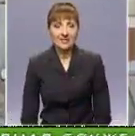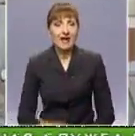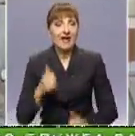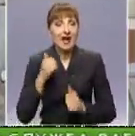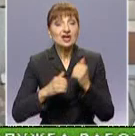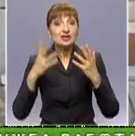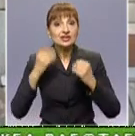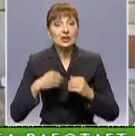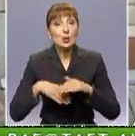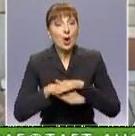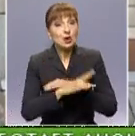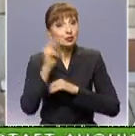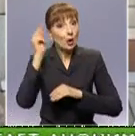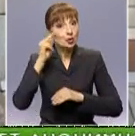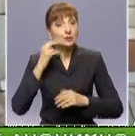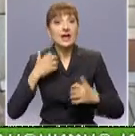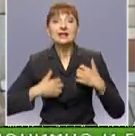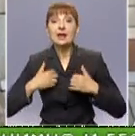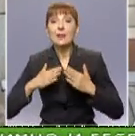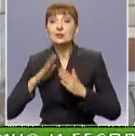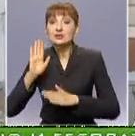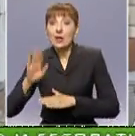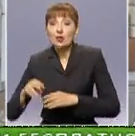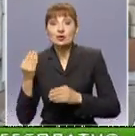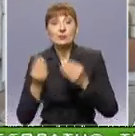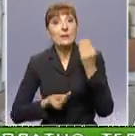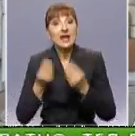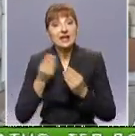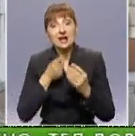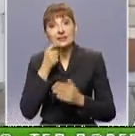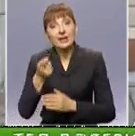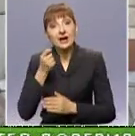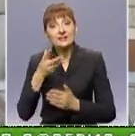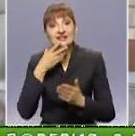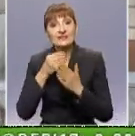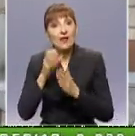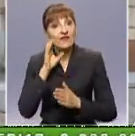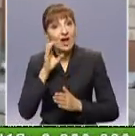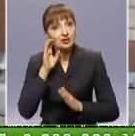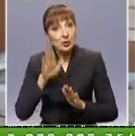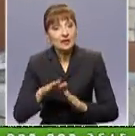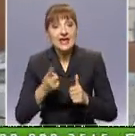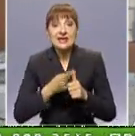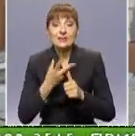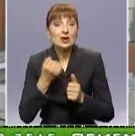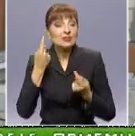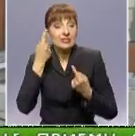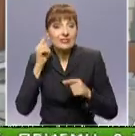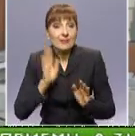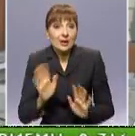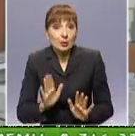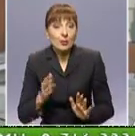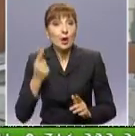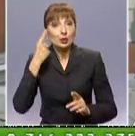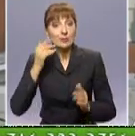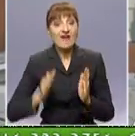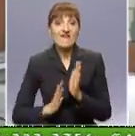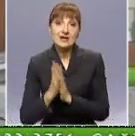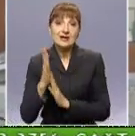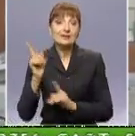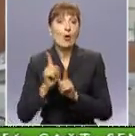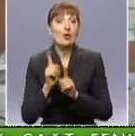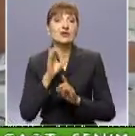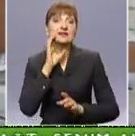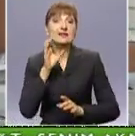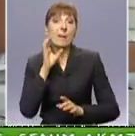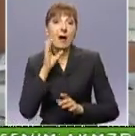Каждый день ухожу на учебу и тороплюсь домой, чтобы поиграть и покормить своего волчонка. Имя еще не придумал ему. Думаю, он вырастет и будет как